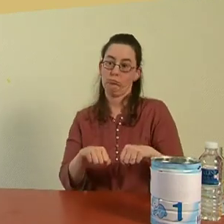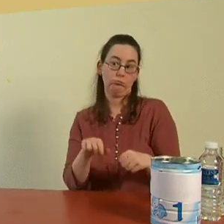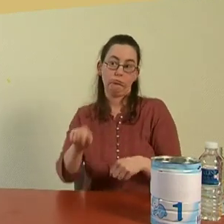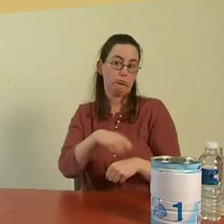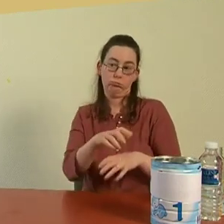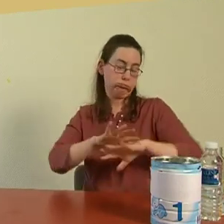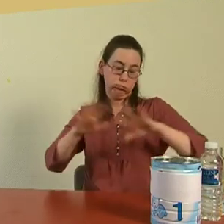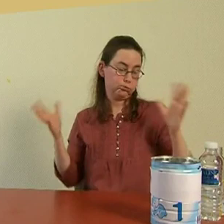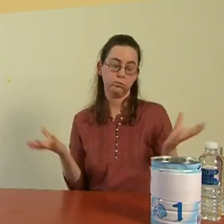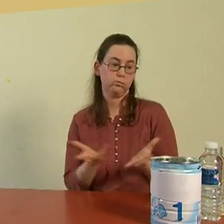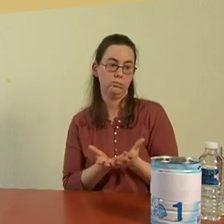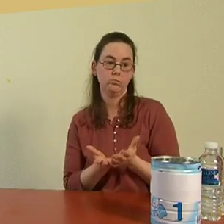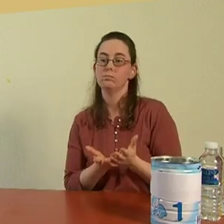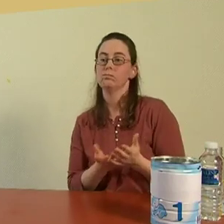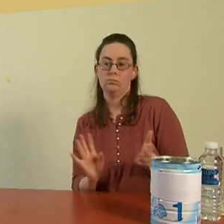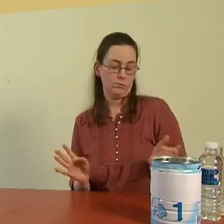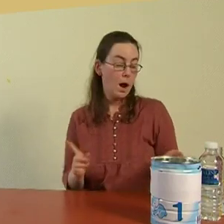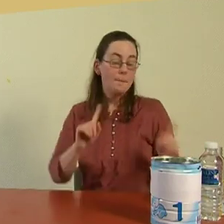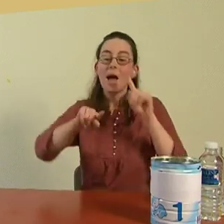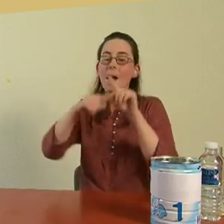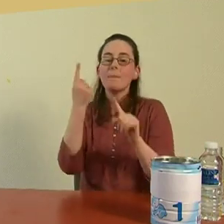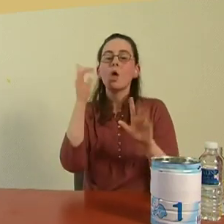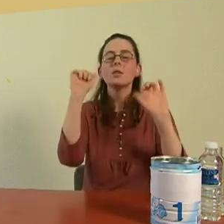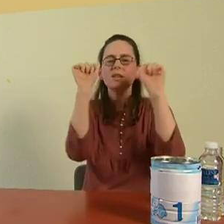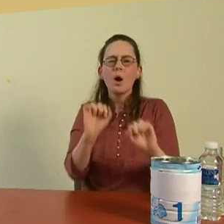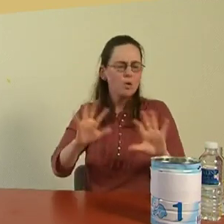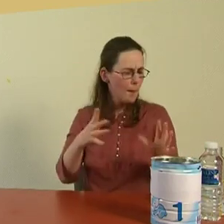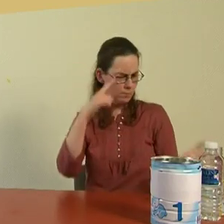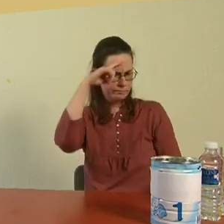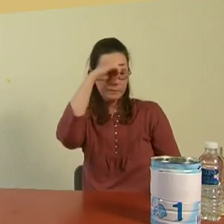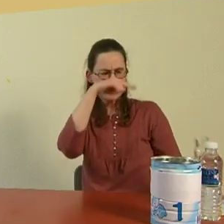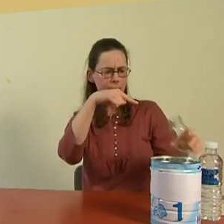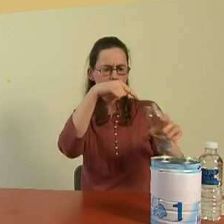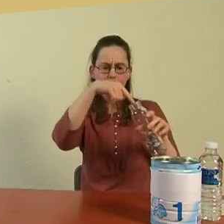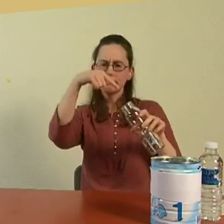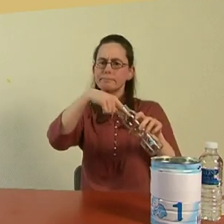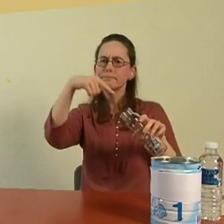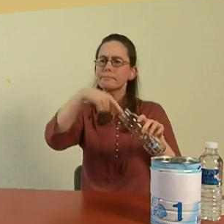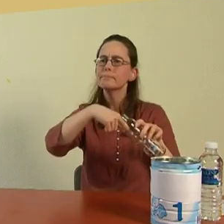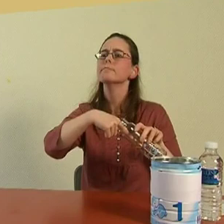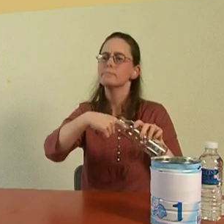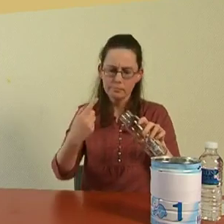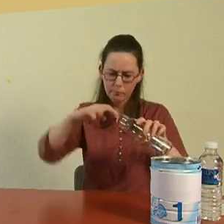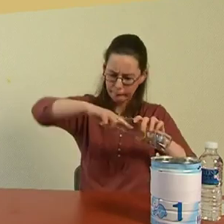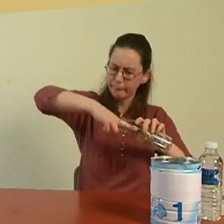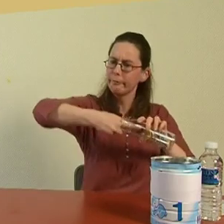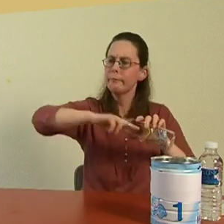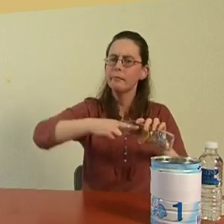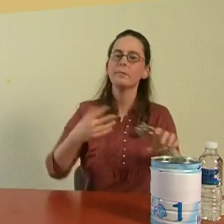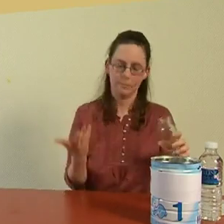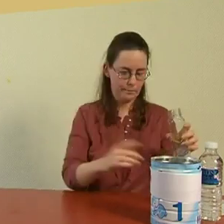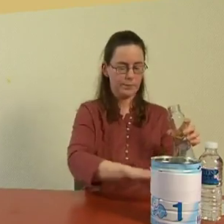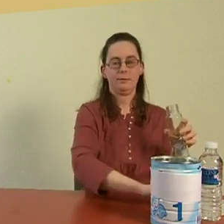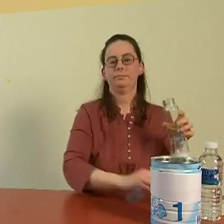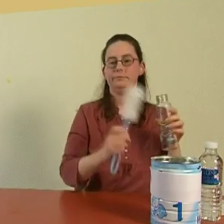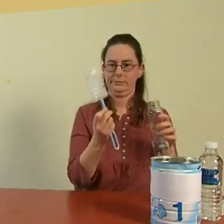les fourchettes, de la même méthode. Ce qui est important, parce que c'est vrai que c'est difficile d'atteindre le fond